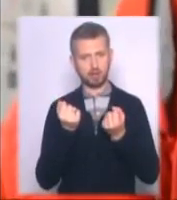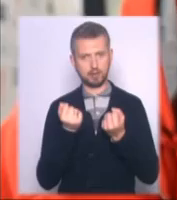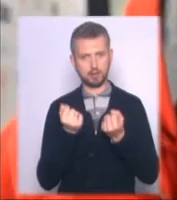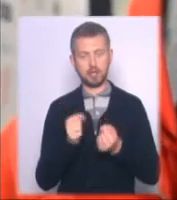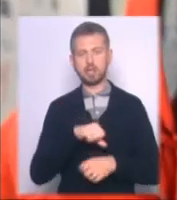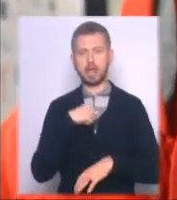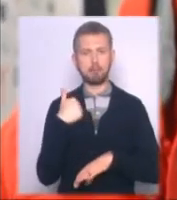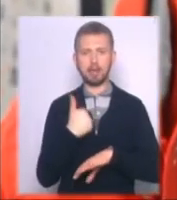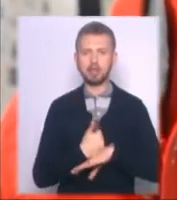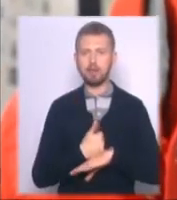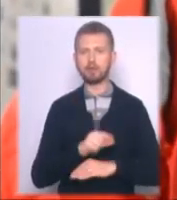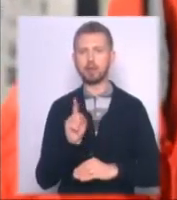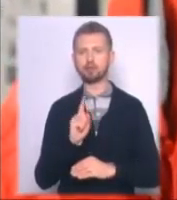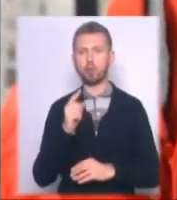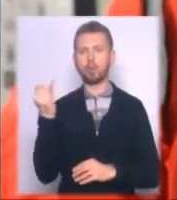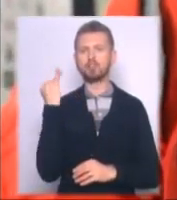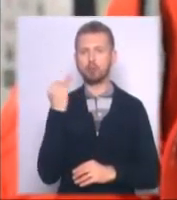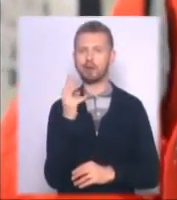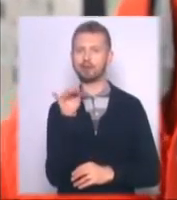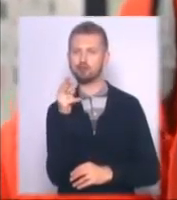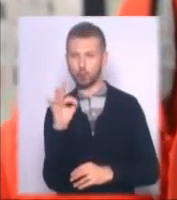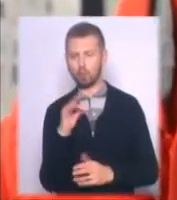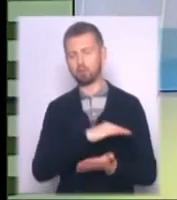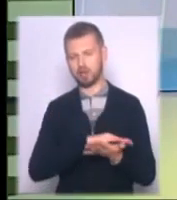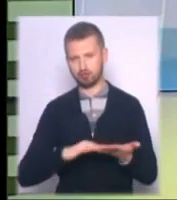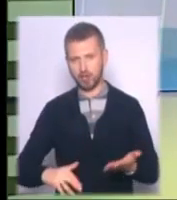самое главное, что история Кличко продолжается.